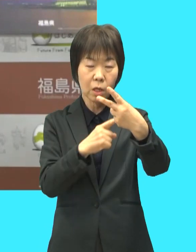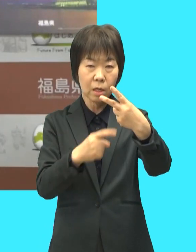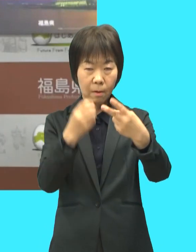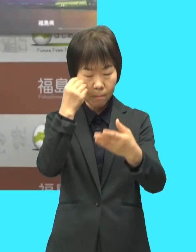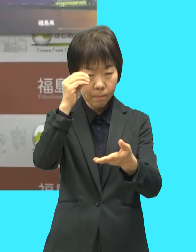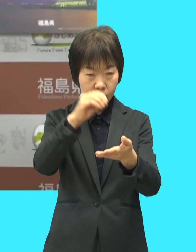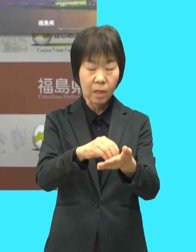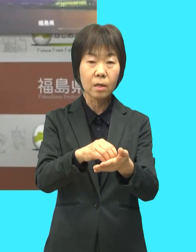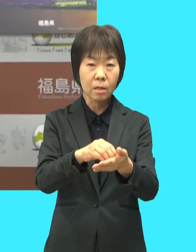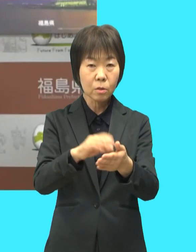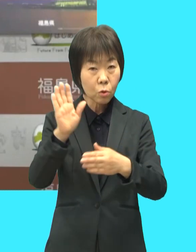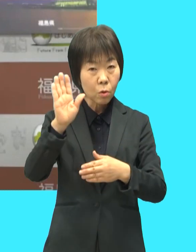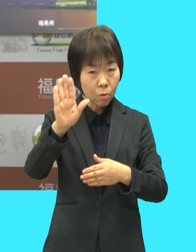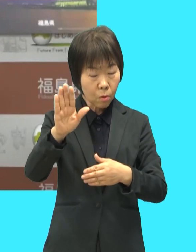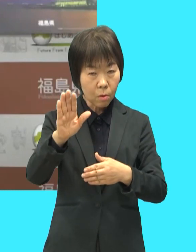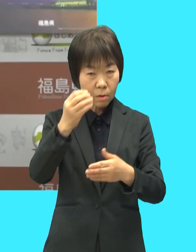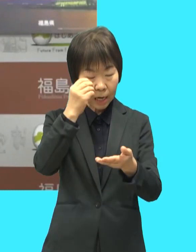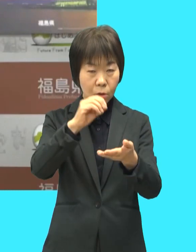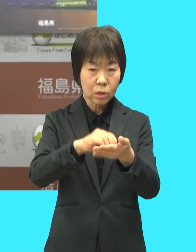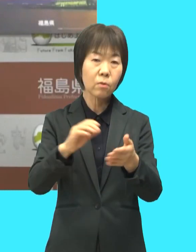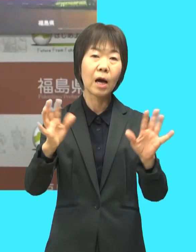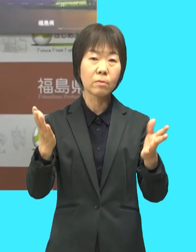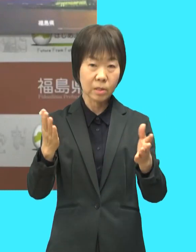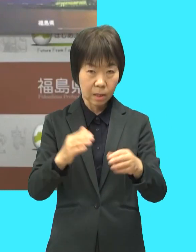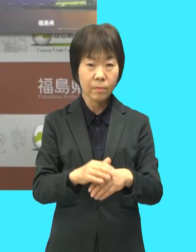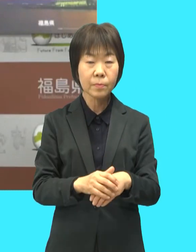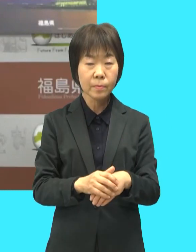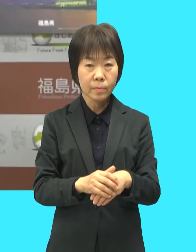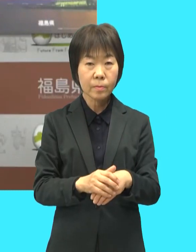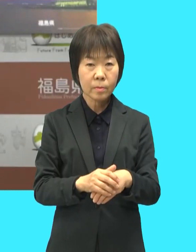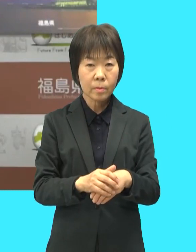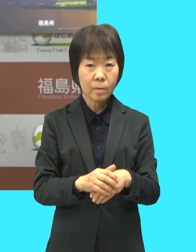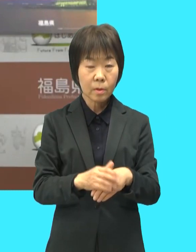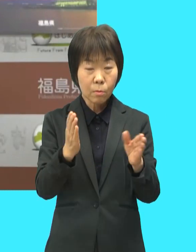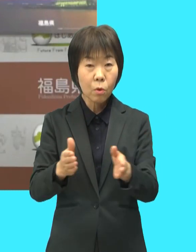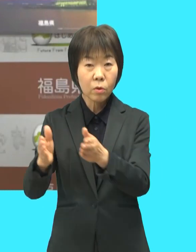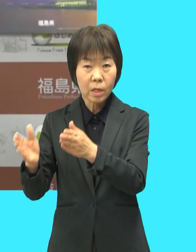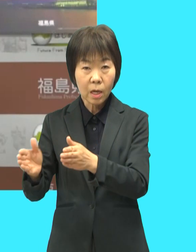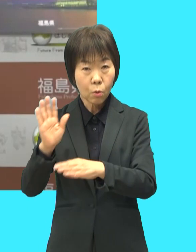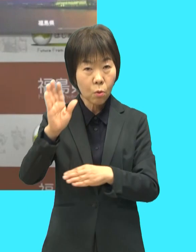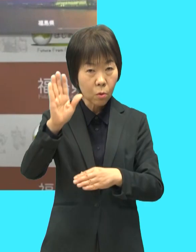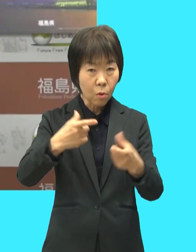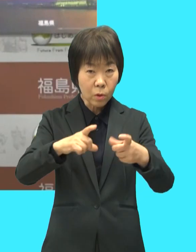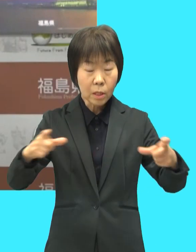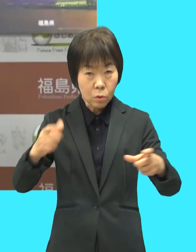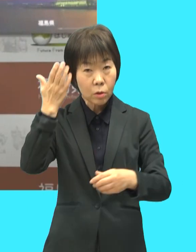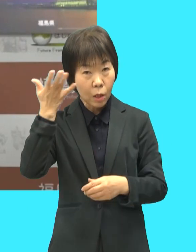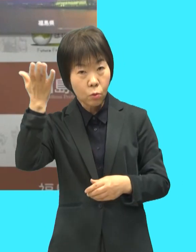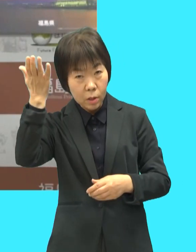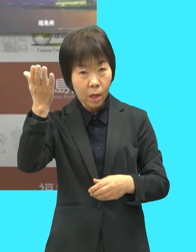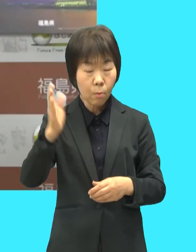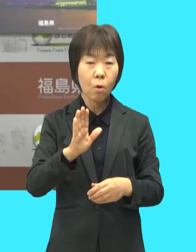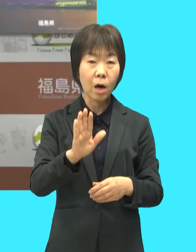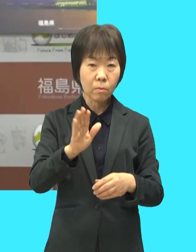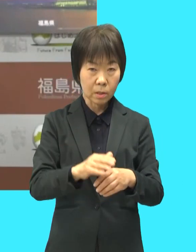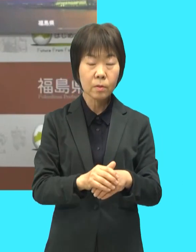、その後は発症が見られないという状況にあります。ただ一方で今後また増えてくる可能性も十分